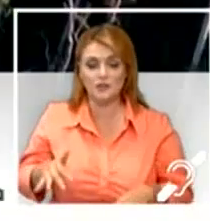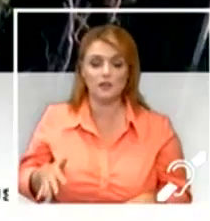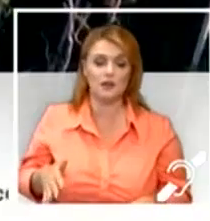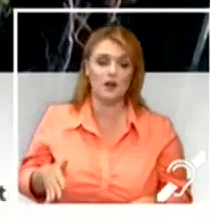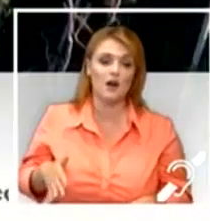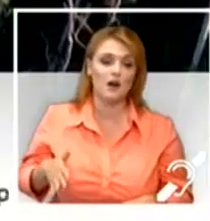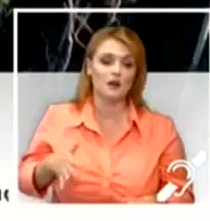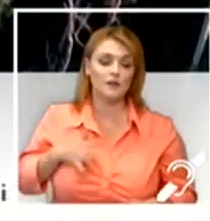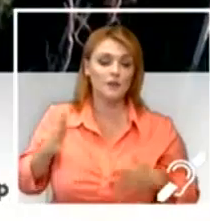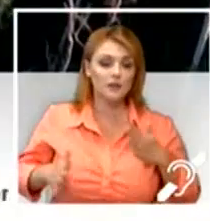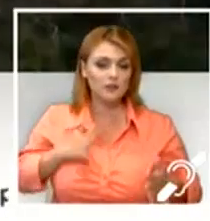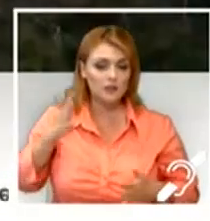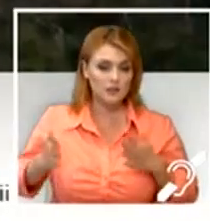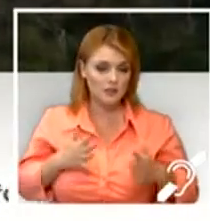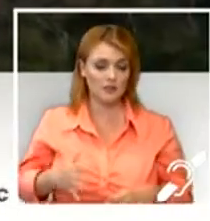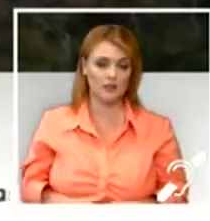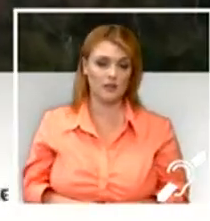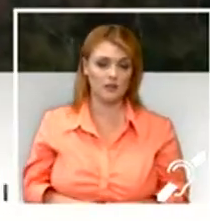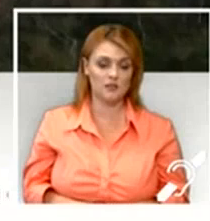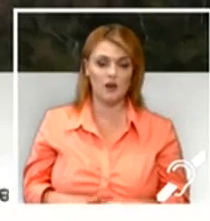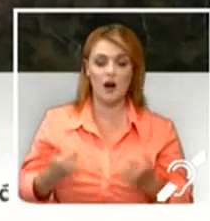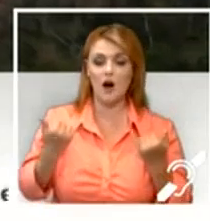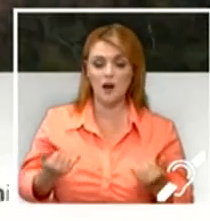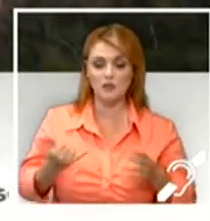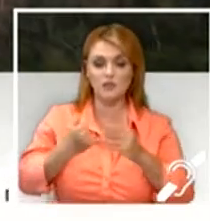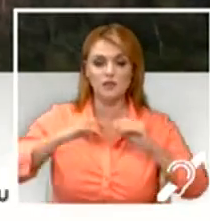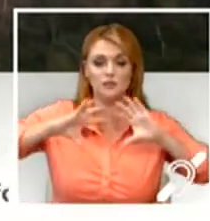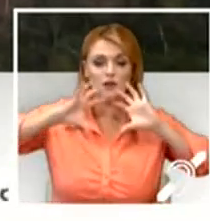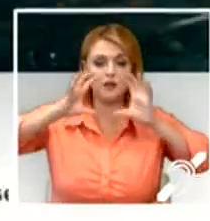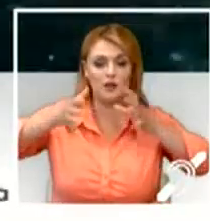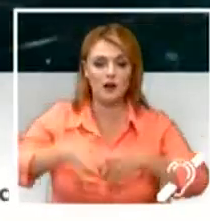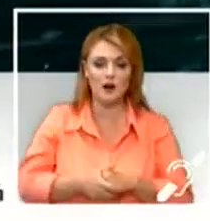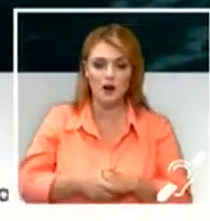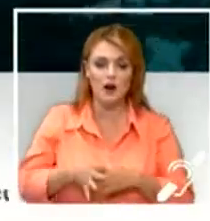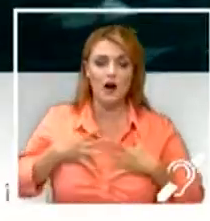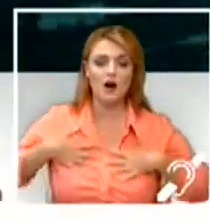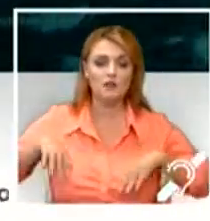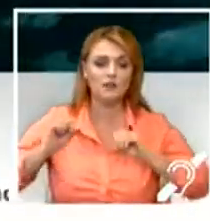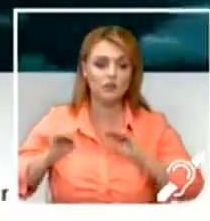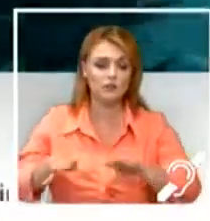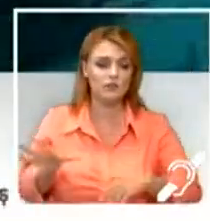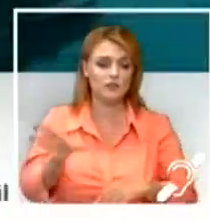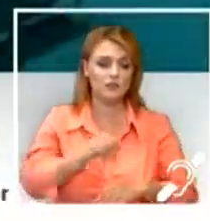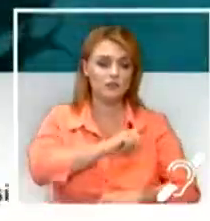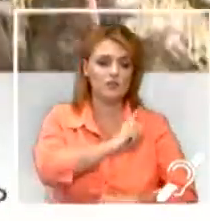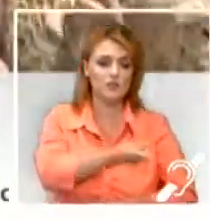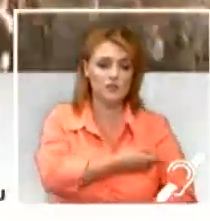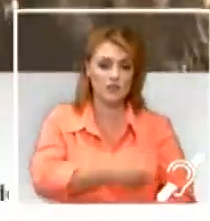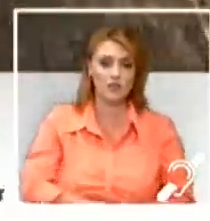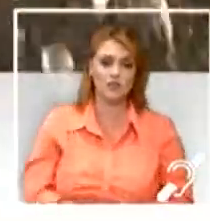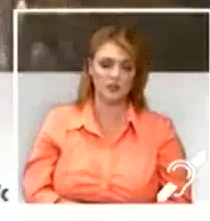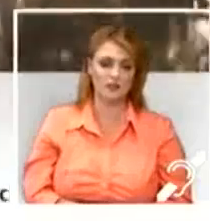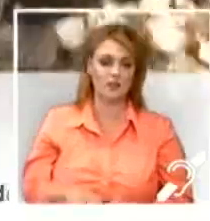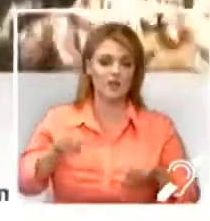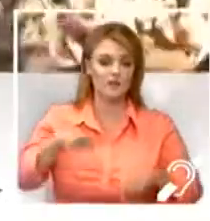organizații neguvernamentale internaționale au anunțat că astăzi planeta și-a lichidat toate resursele pe care le poate produce alocate